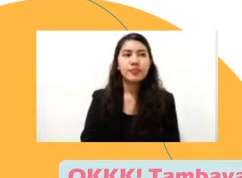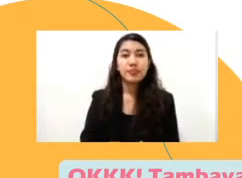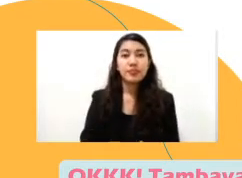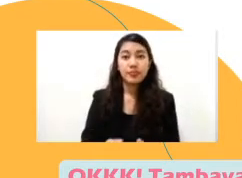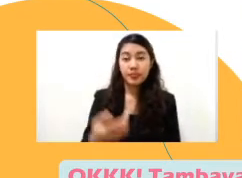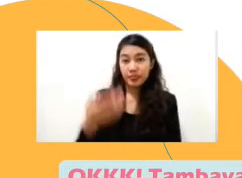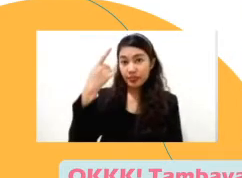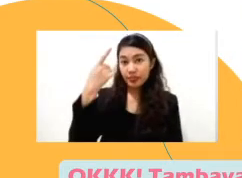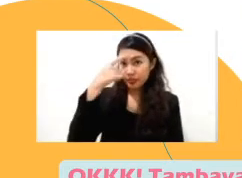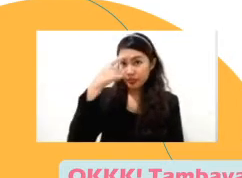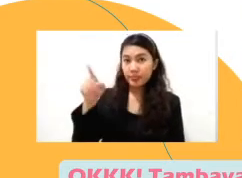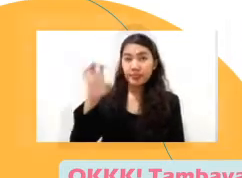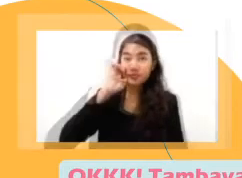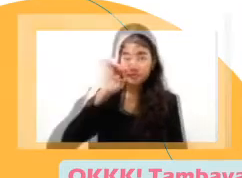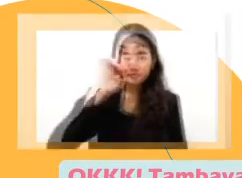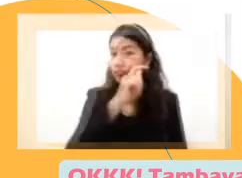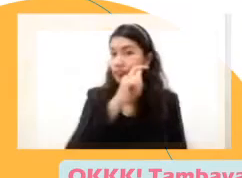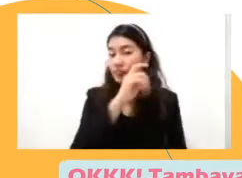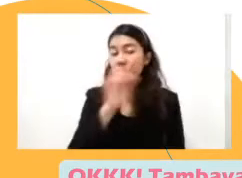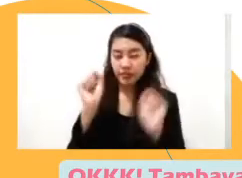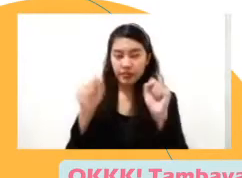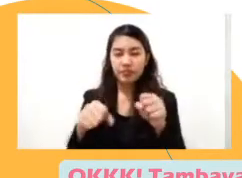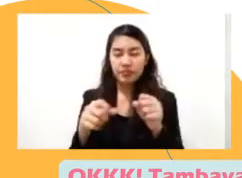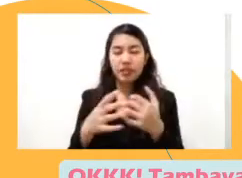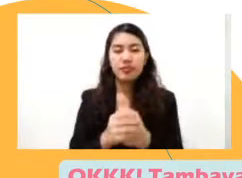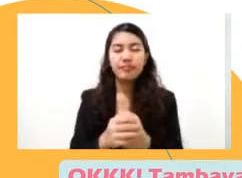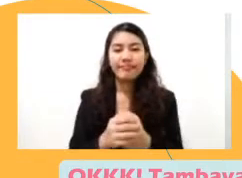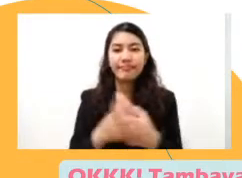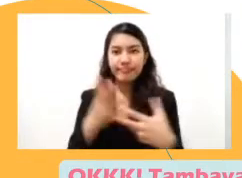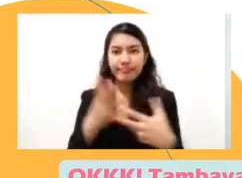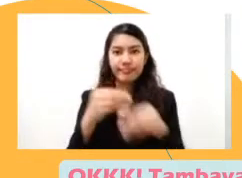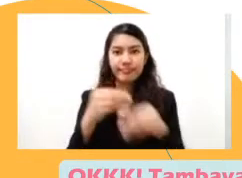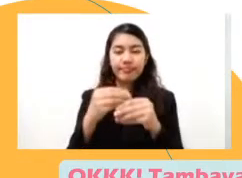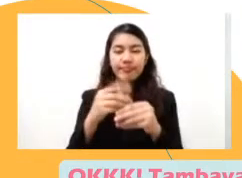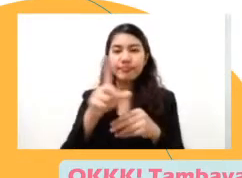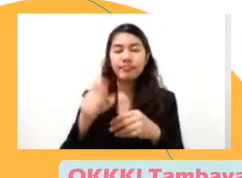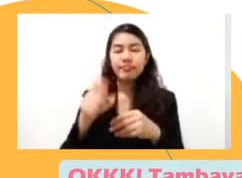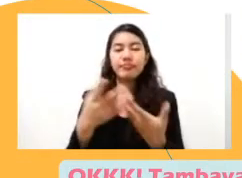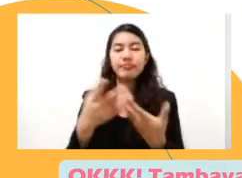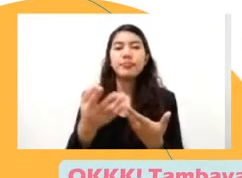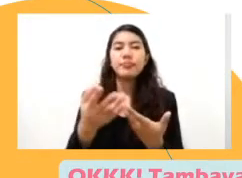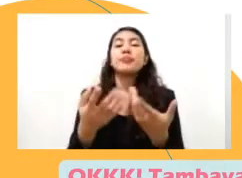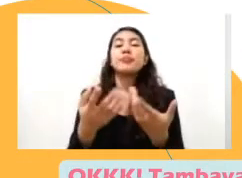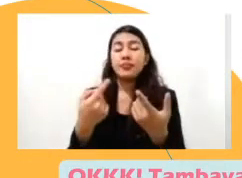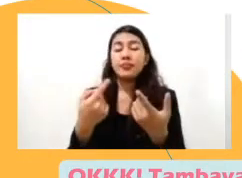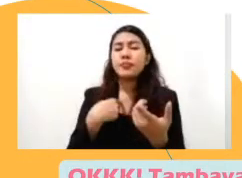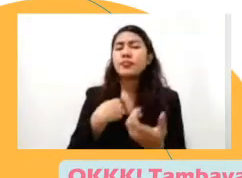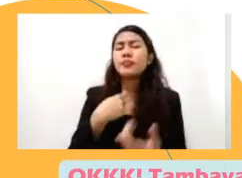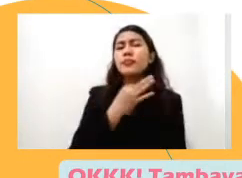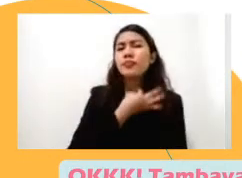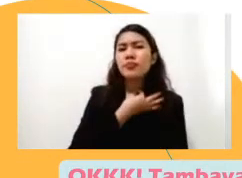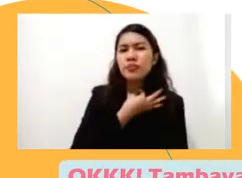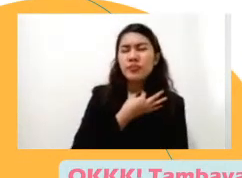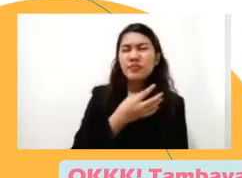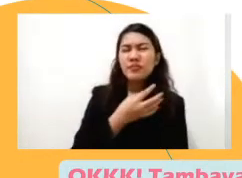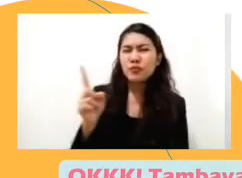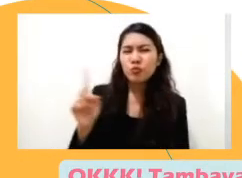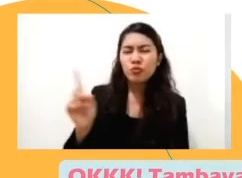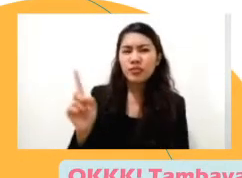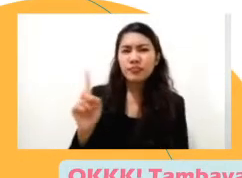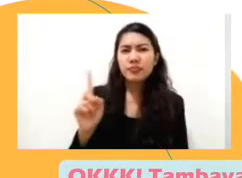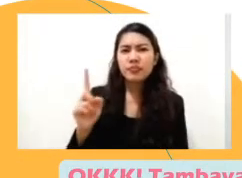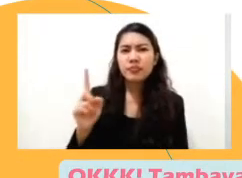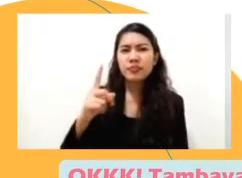Erica. Pero kung gusto rin dagdagan nila Kuya Brian at Ate Franz, go ahead. Ano po yung power ng